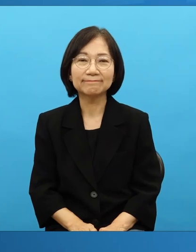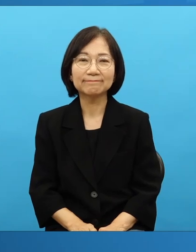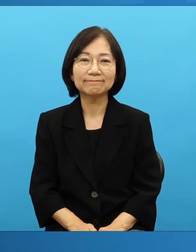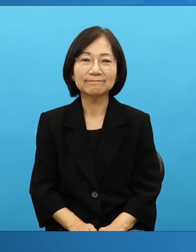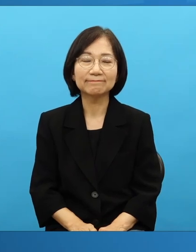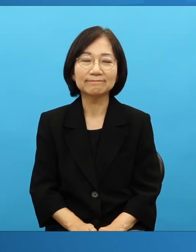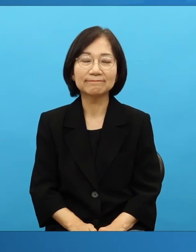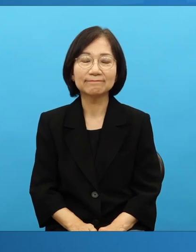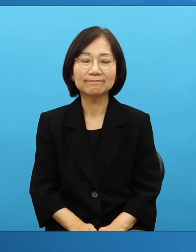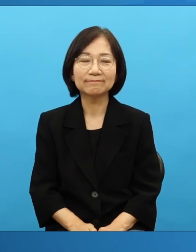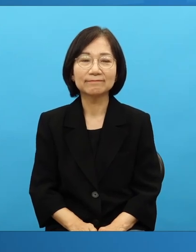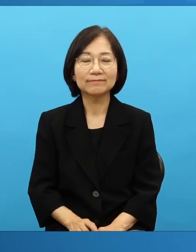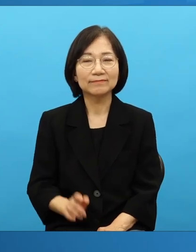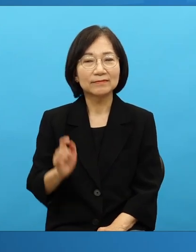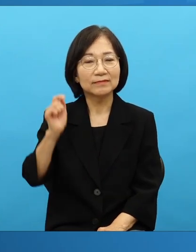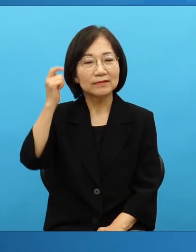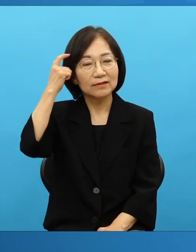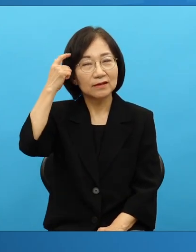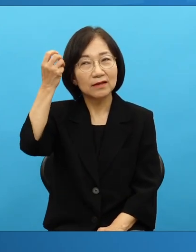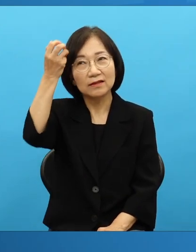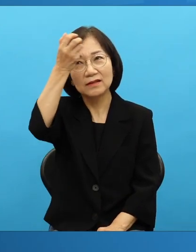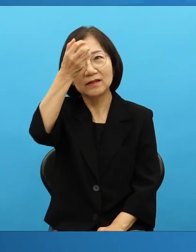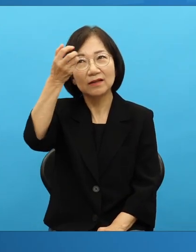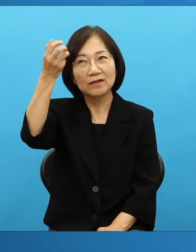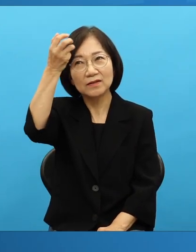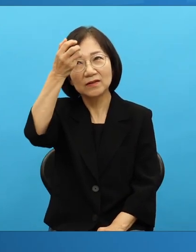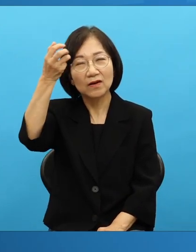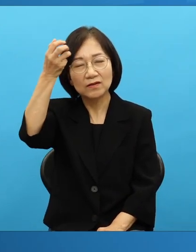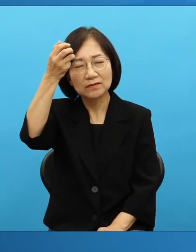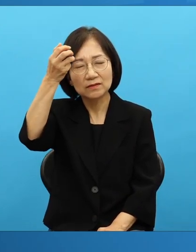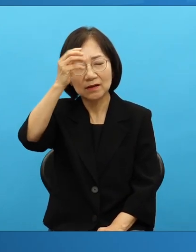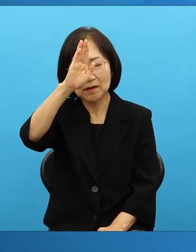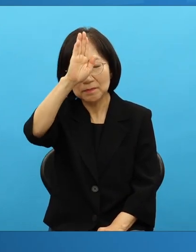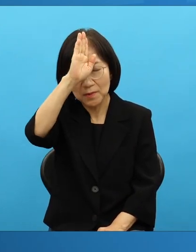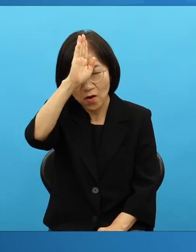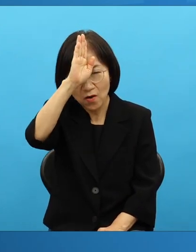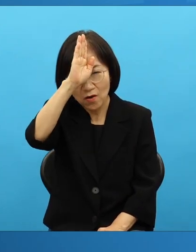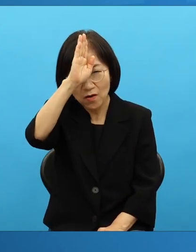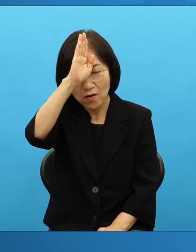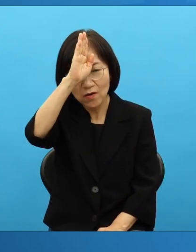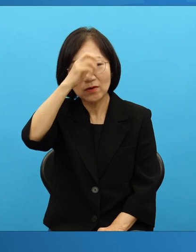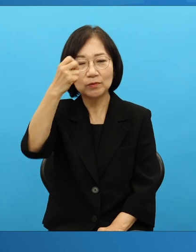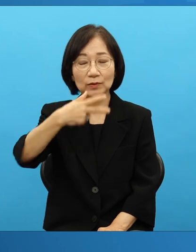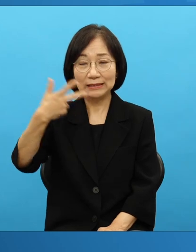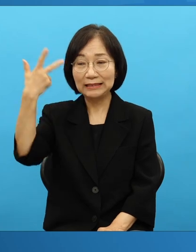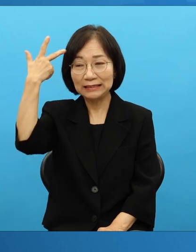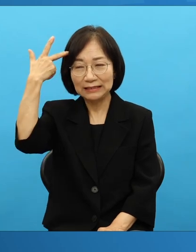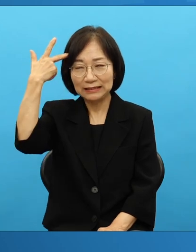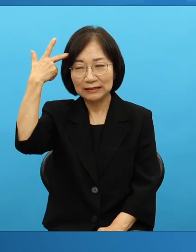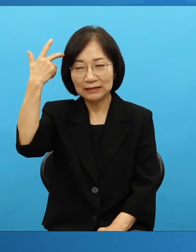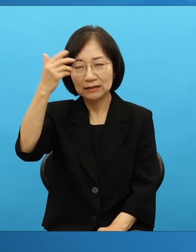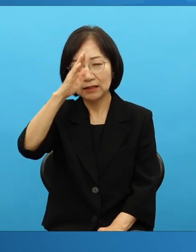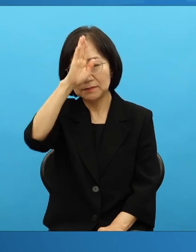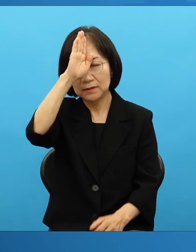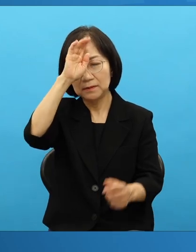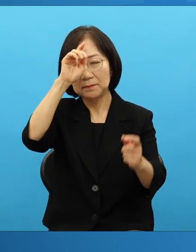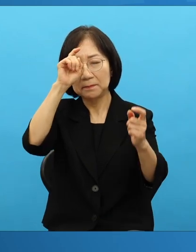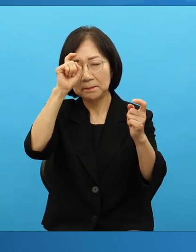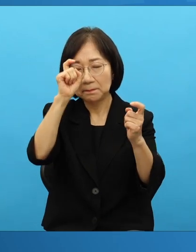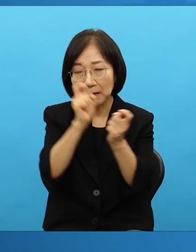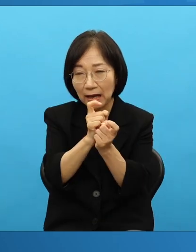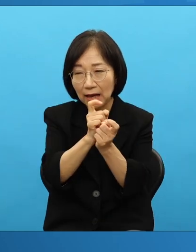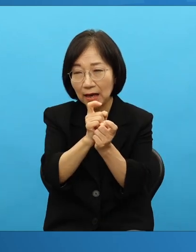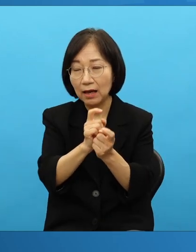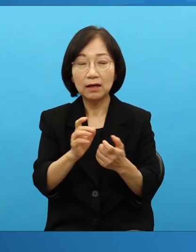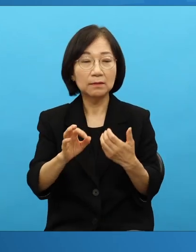영적으로 병이 들거나 이게 정신적으로 병이 들면 본인이 사실 어떻게 할 수가